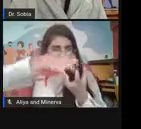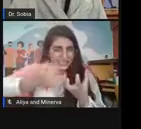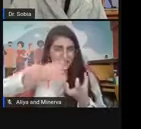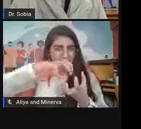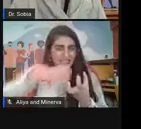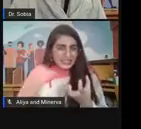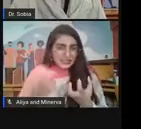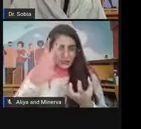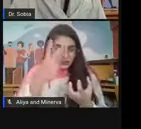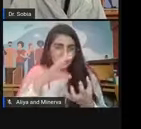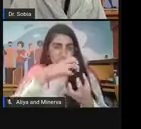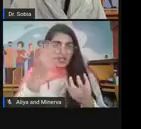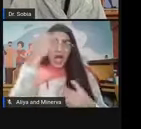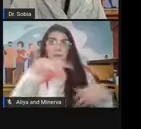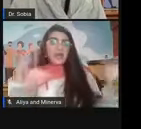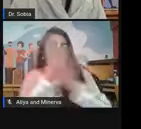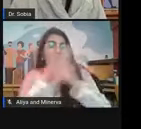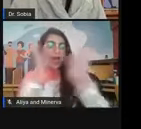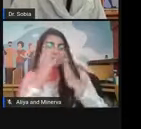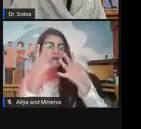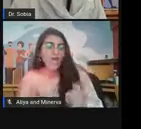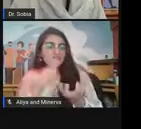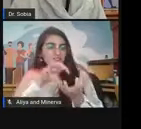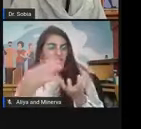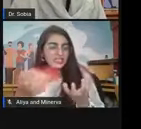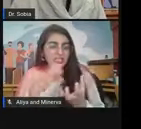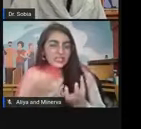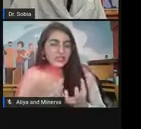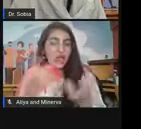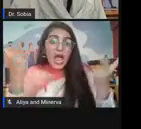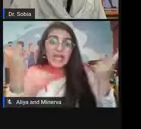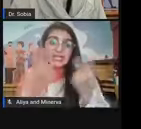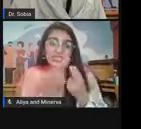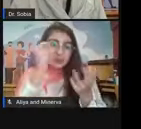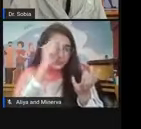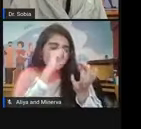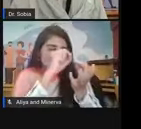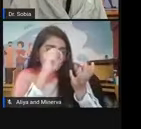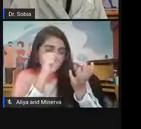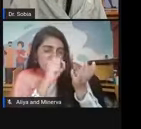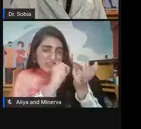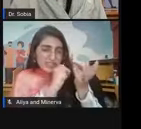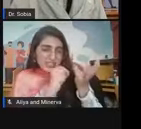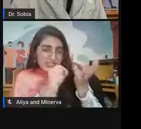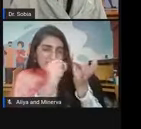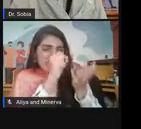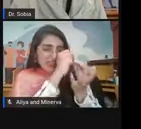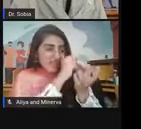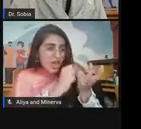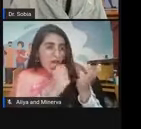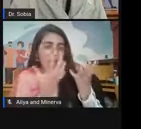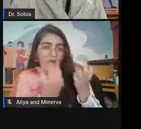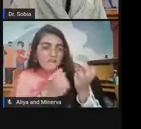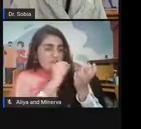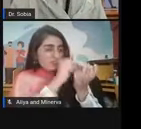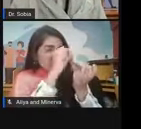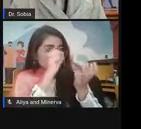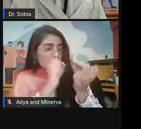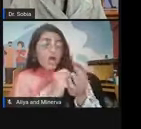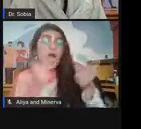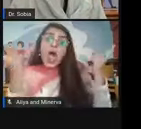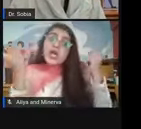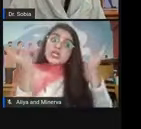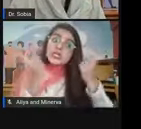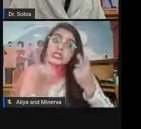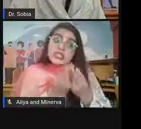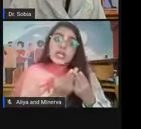आपने, किन्नू का जो आजकल मौसम भी आने वाला है, तो जैसे उसकी स्किन हो जाती है छोटे छोटे से घड़े पड़ जाते हैं छोटे छोटे से, बिल्कुल